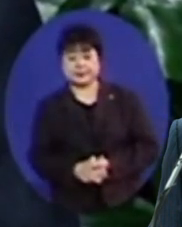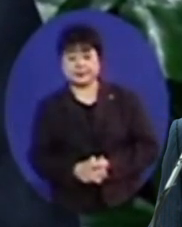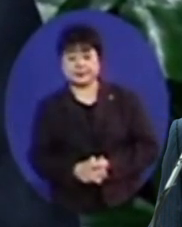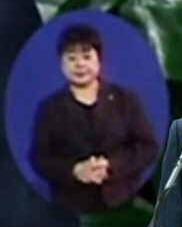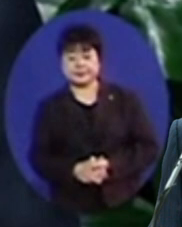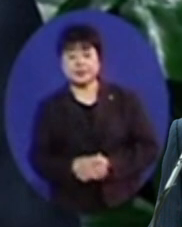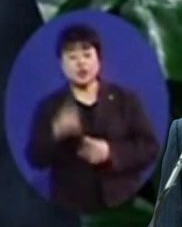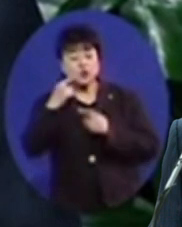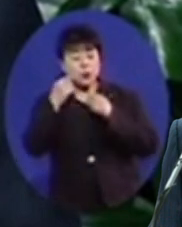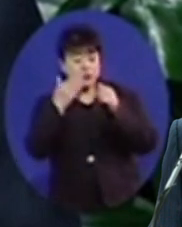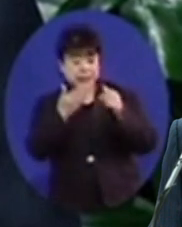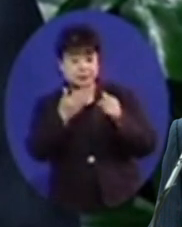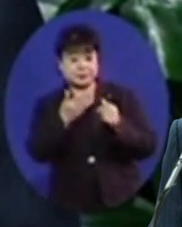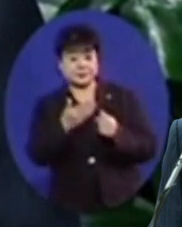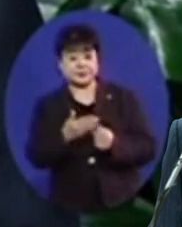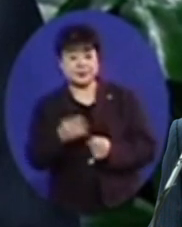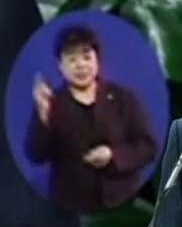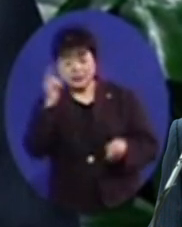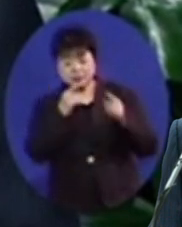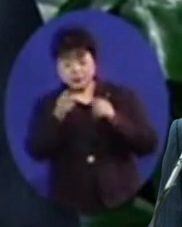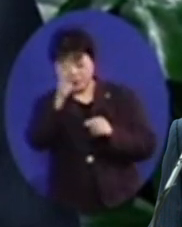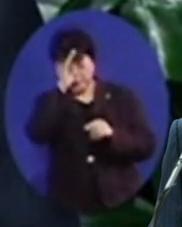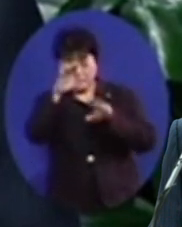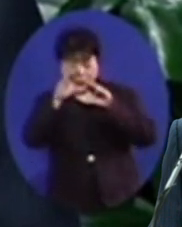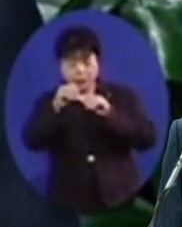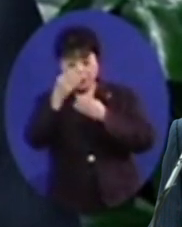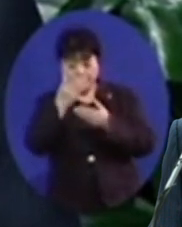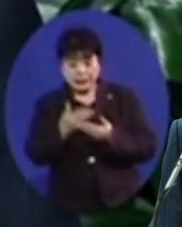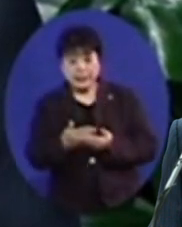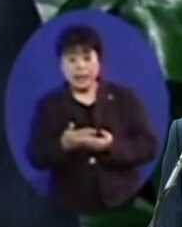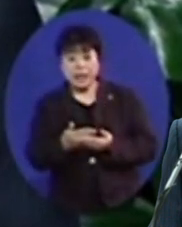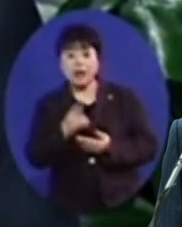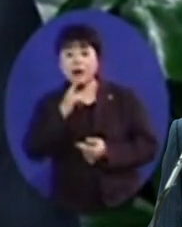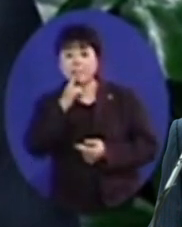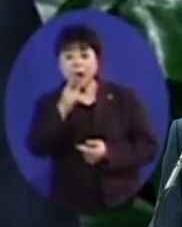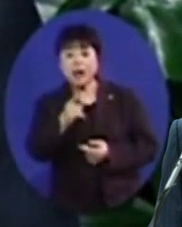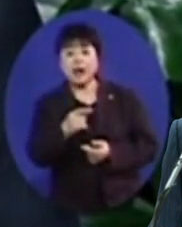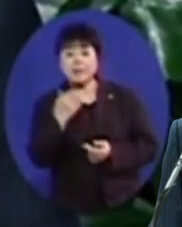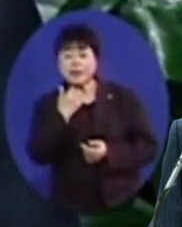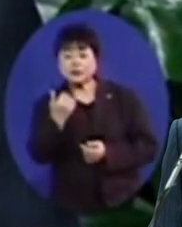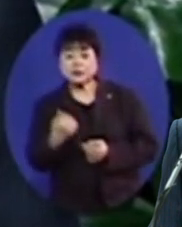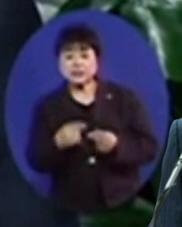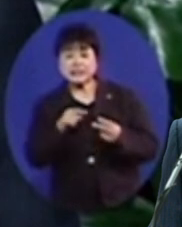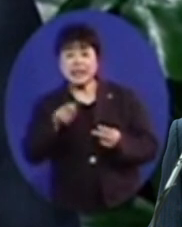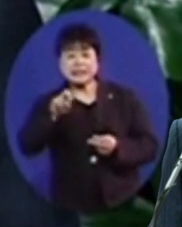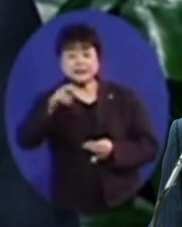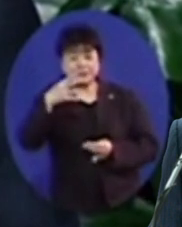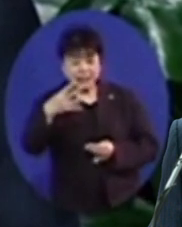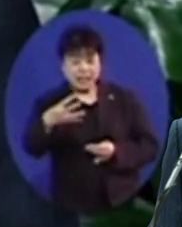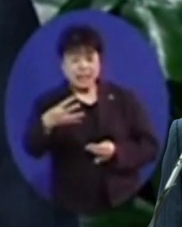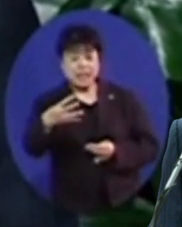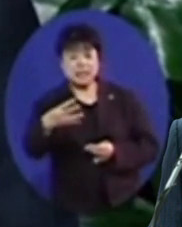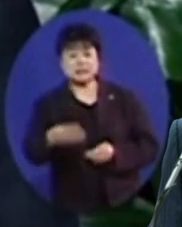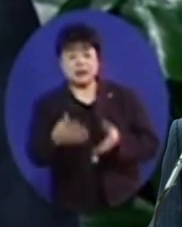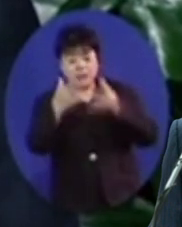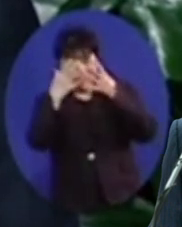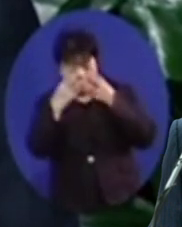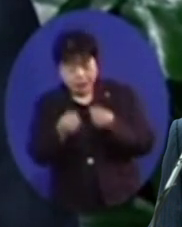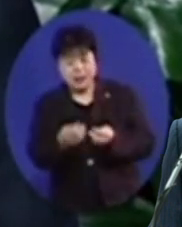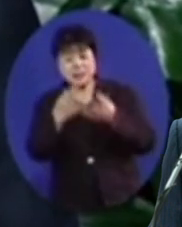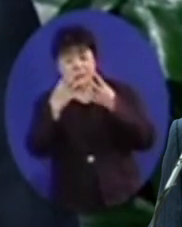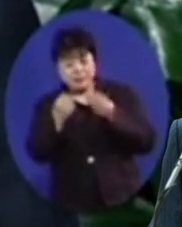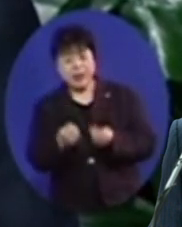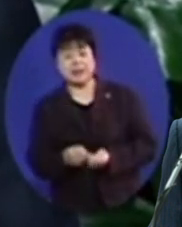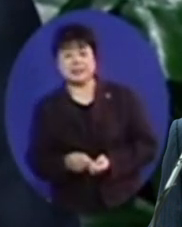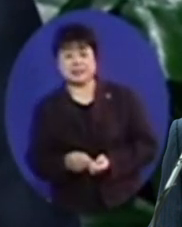저는 제가 채찍에 맞음으로 너희가 나음을 얻었나니라 이 베드로전서 2장 24절을 얼마나 많이